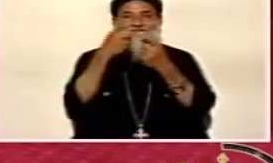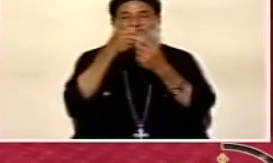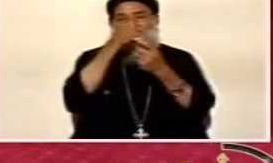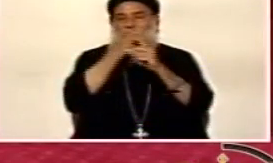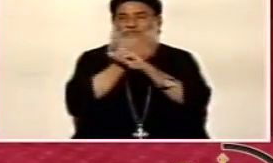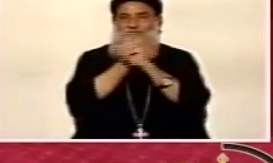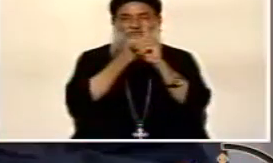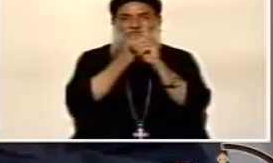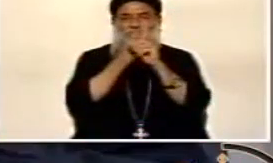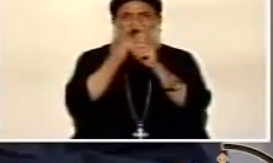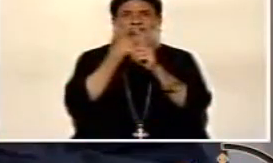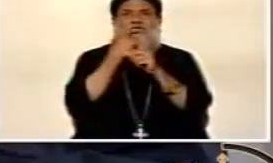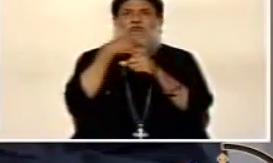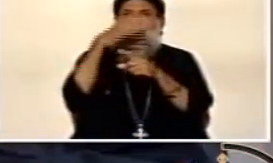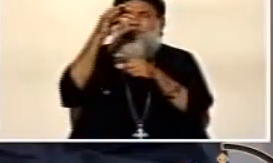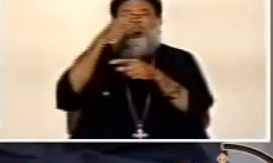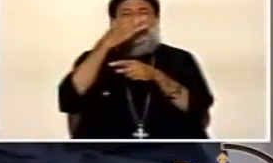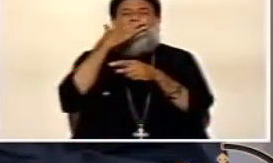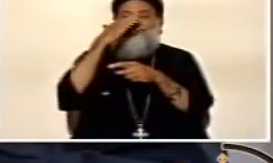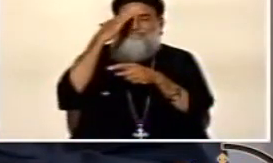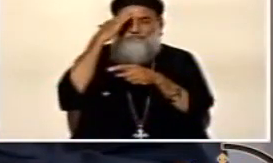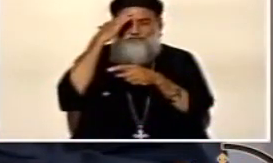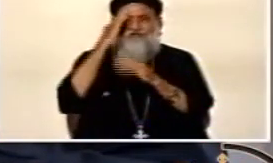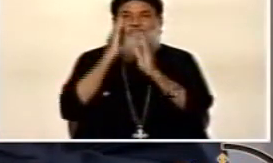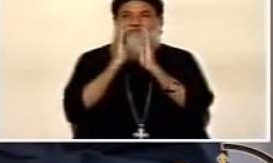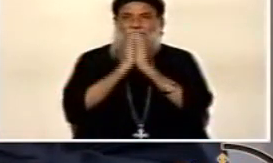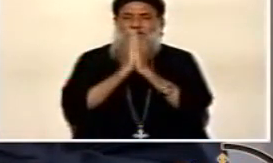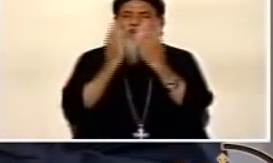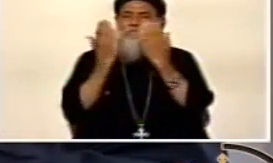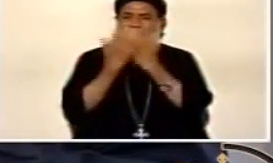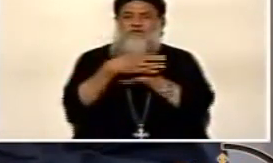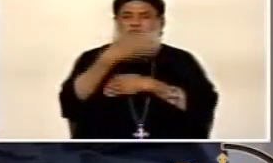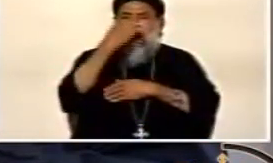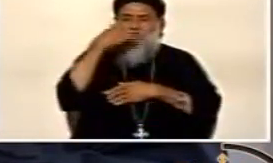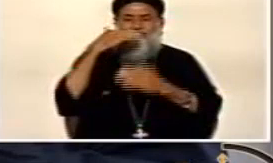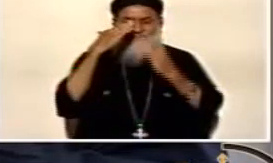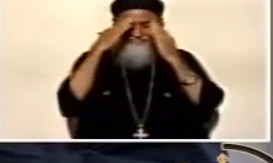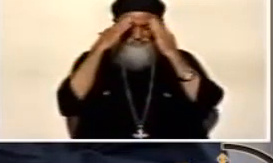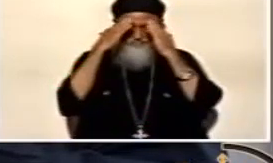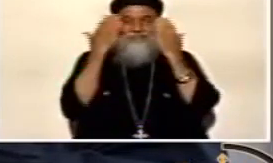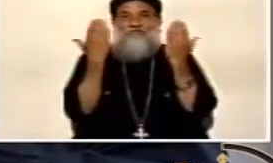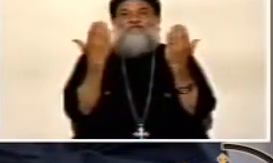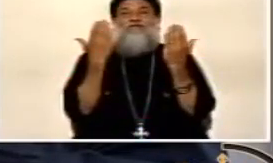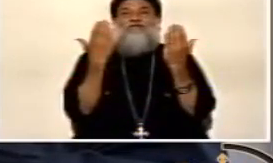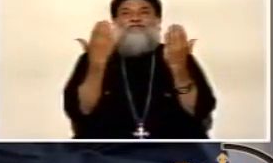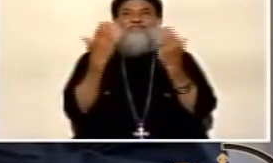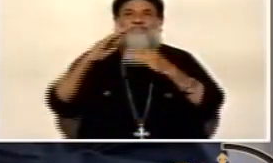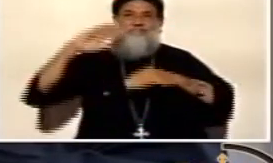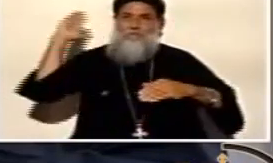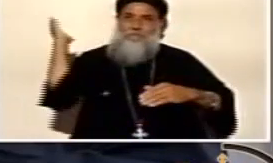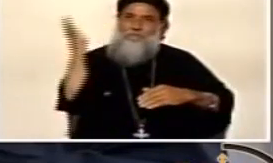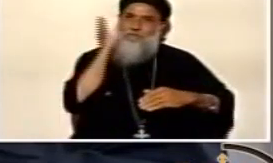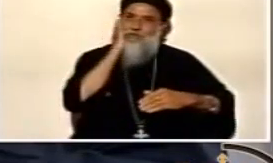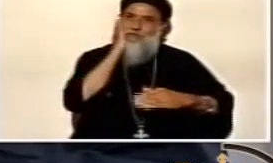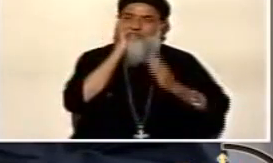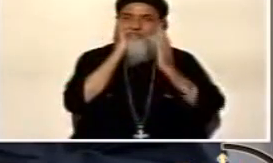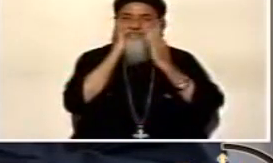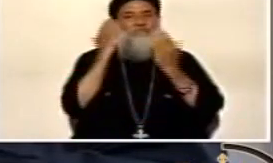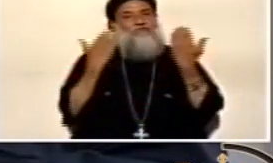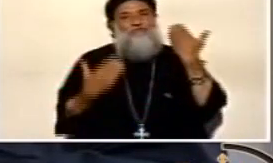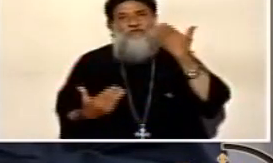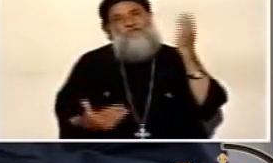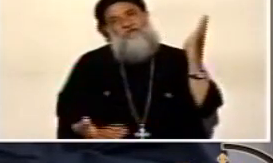باركوا لاعنيكم، وصلوا لأجل الذين يسيئون إليكم. من ضربك على خدك فاعرض